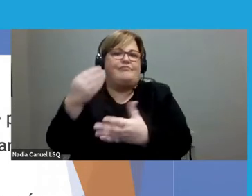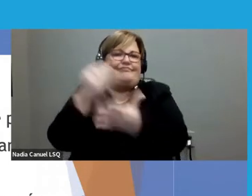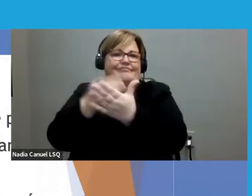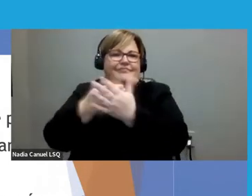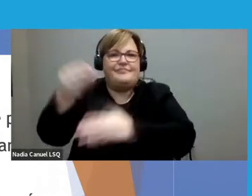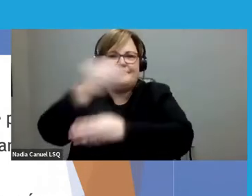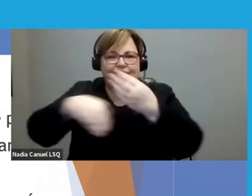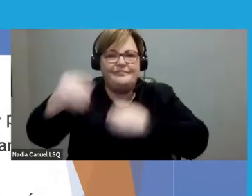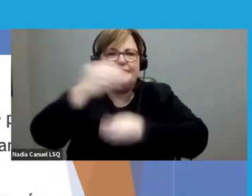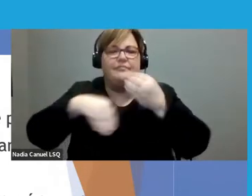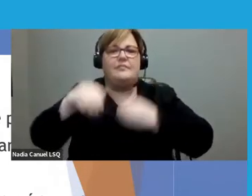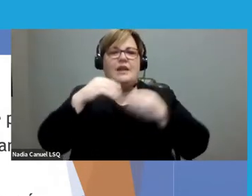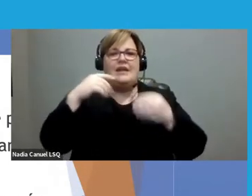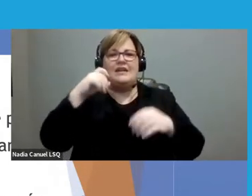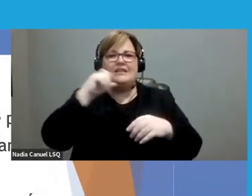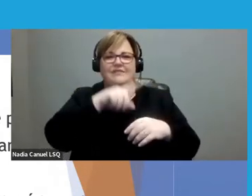autres.